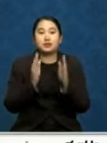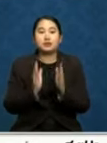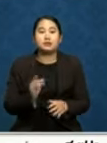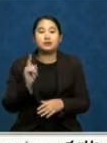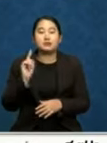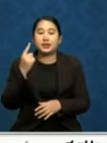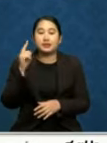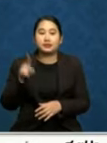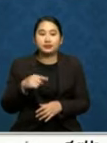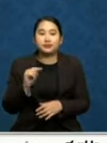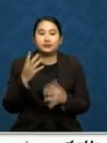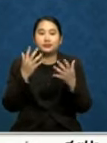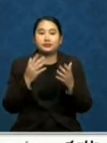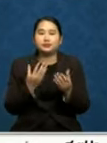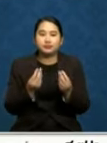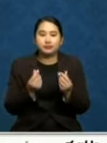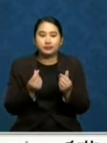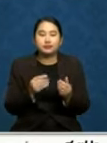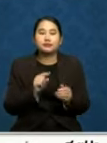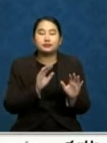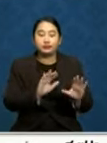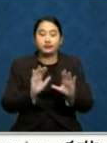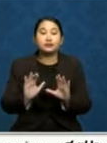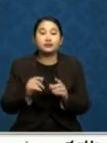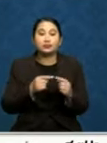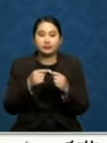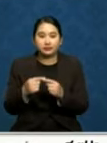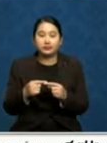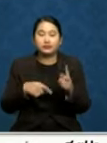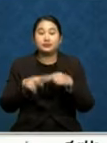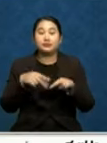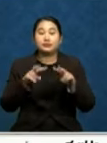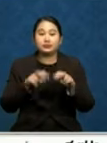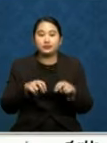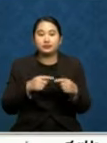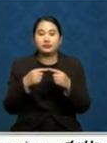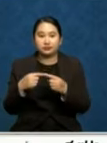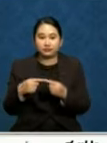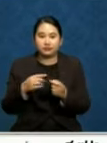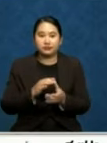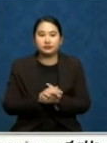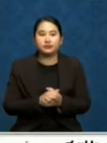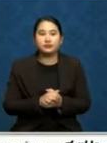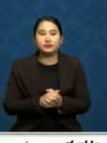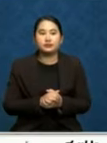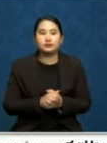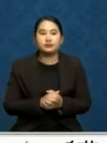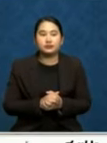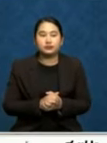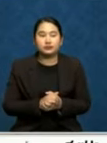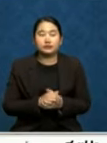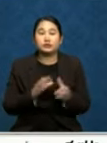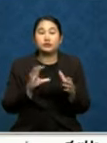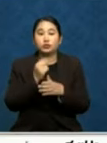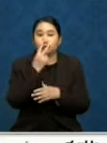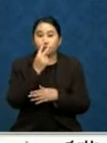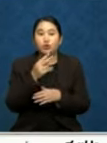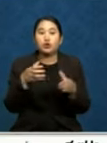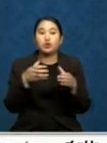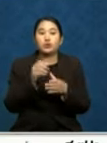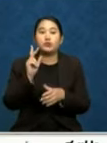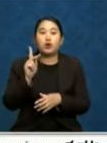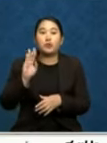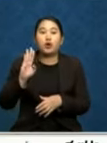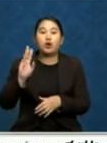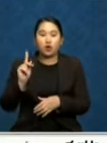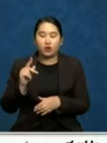าเนี่ยจำนวนเป็นยังไงนะอันนี้ก็ฝากเป็นประเด็นให้ไปศึกษานะครับเปรียบเทียบกับสกีมหรือว่าโครงของกปข.หรือ